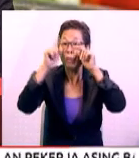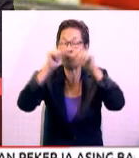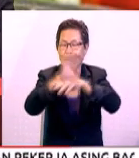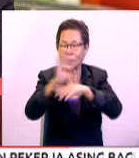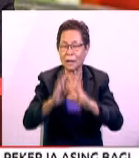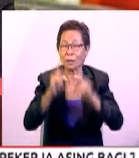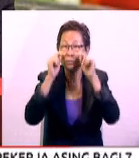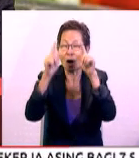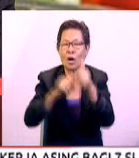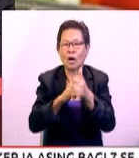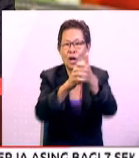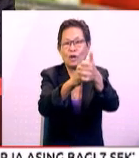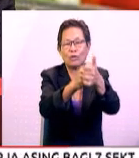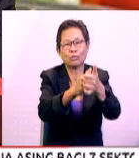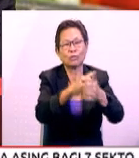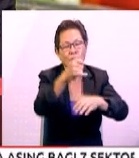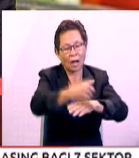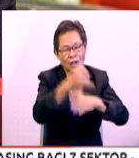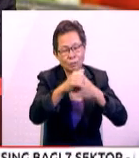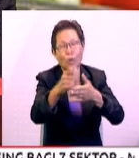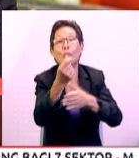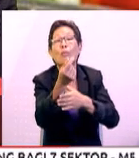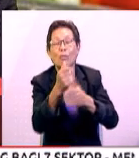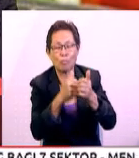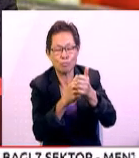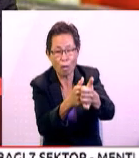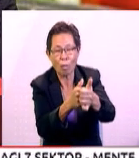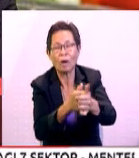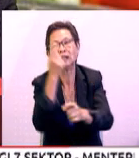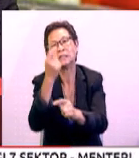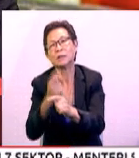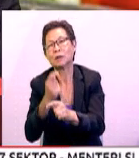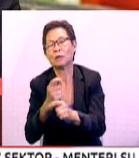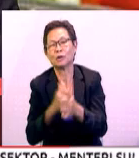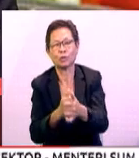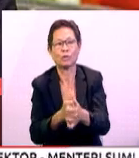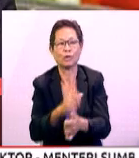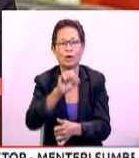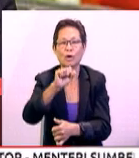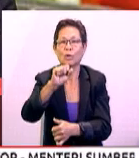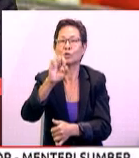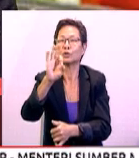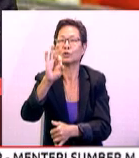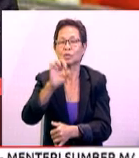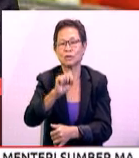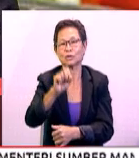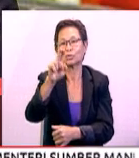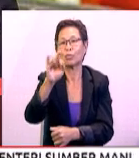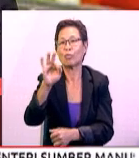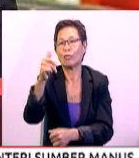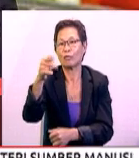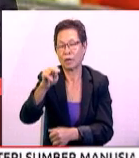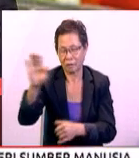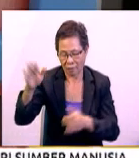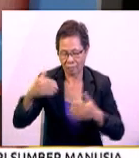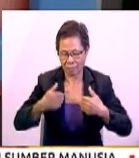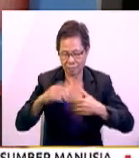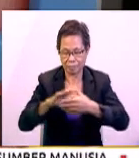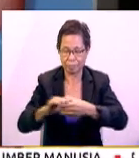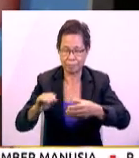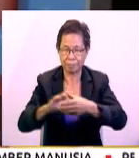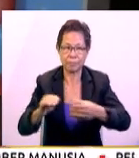peniaga untuk mematuhi garis panduan harga yang ditetapkan. Sofia Nasrun ada butirannya.